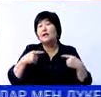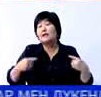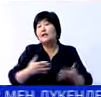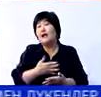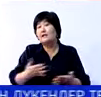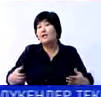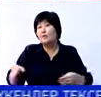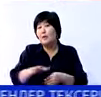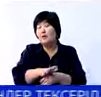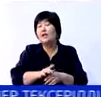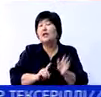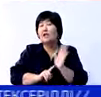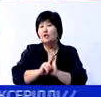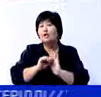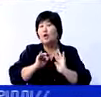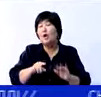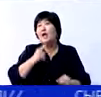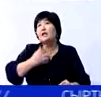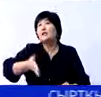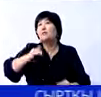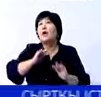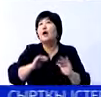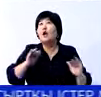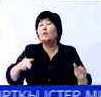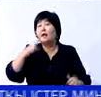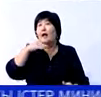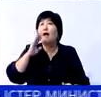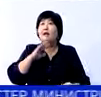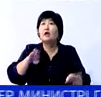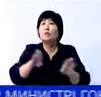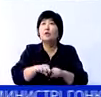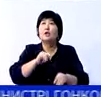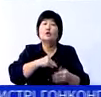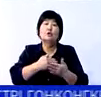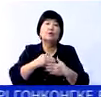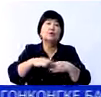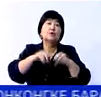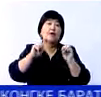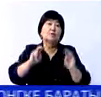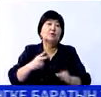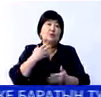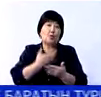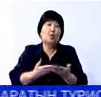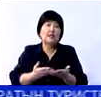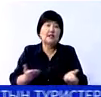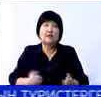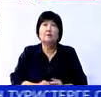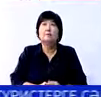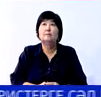әдіс-тәсілдерді меңгеріп, іс жүзінде қолданады. Семинар барысында балалардың ата-аналармен бірге жұмыс істеу тәжірибесі көрсетілді.